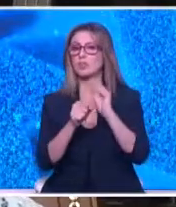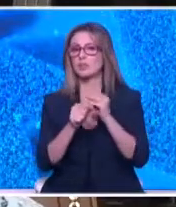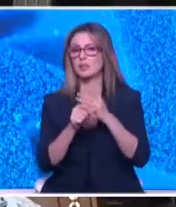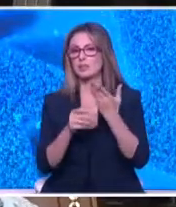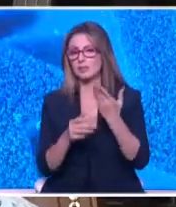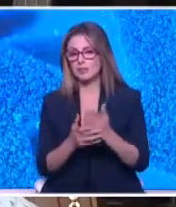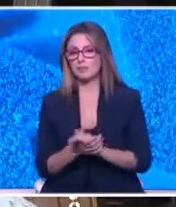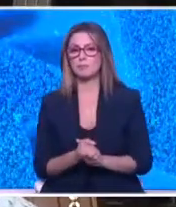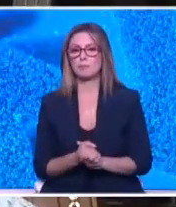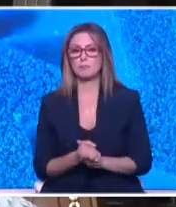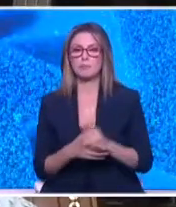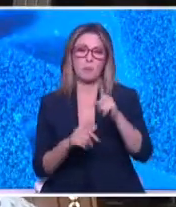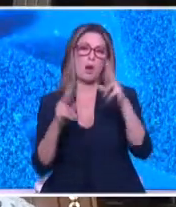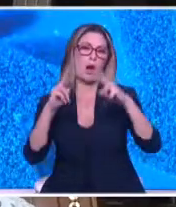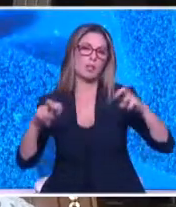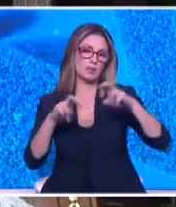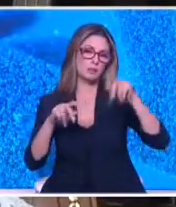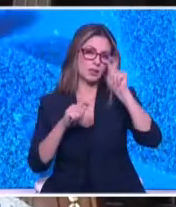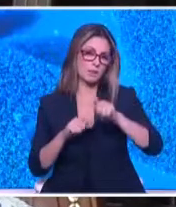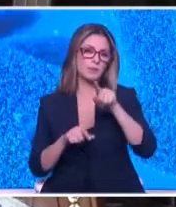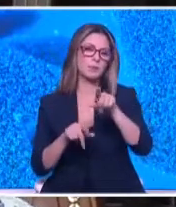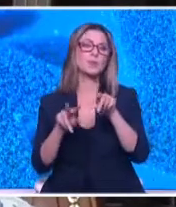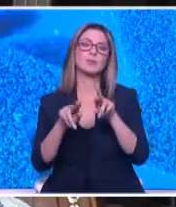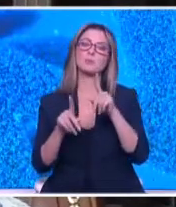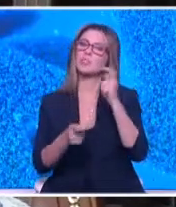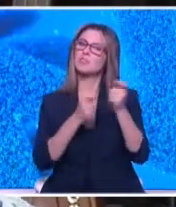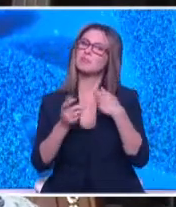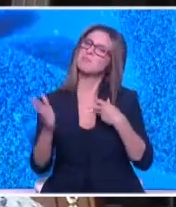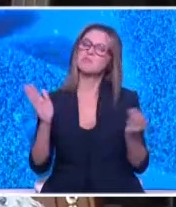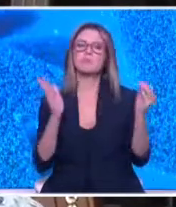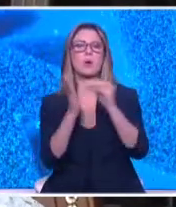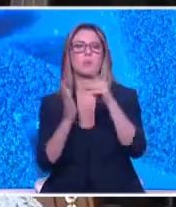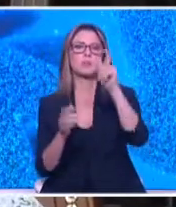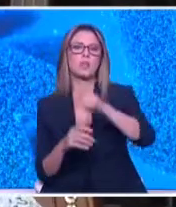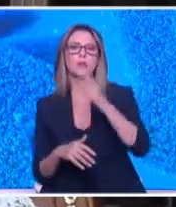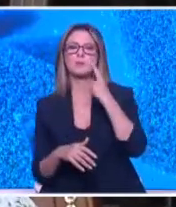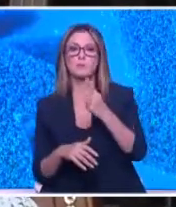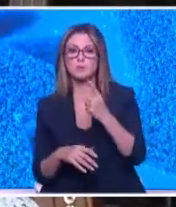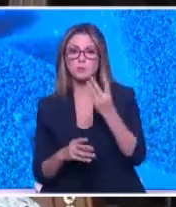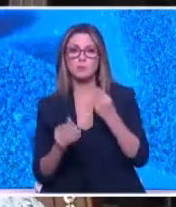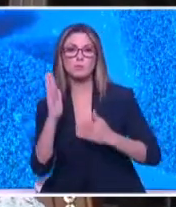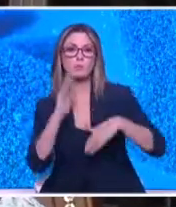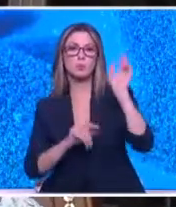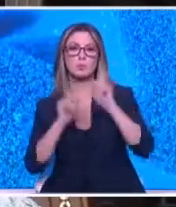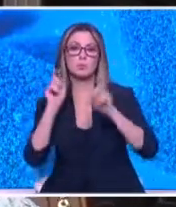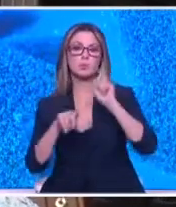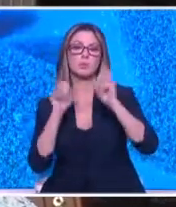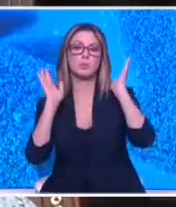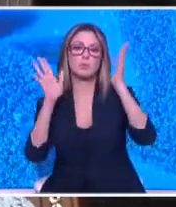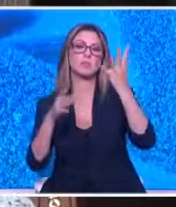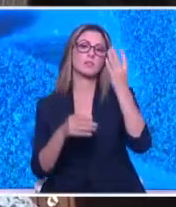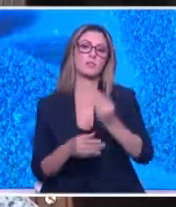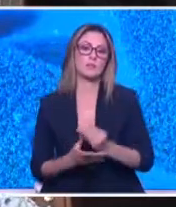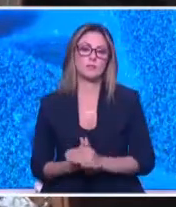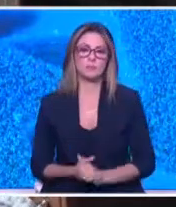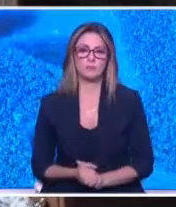Mücahit Kol ile birlikte bu araştırma görevlimiz böyle bir çalışırken koyalım dedik. Beklemediğimiz bir ilgi aldı böyle birden